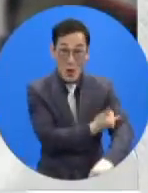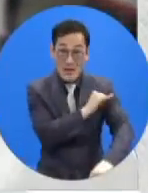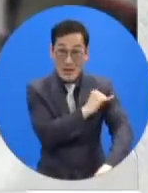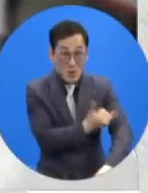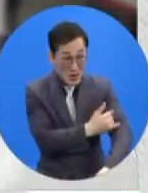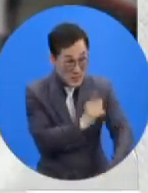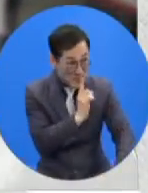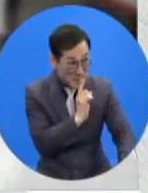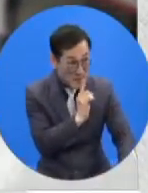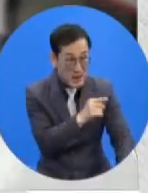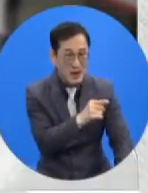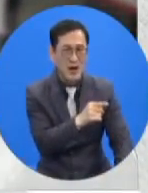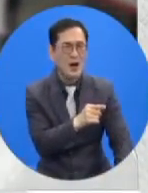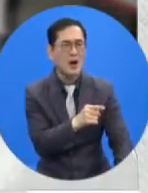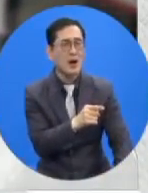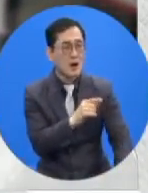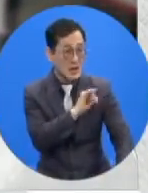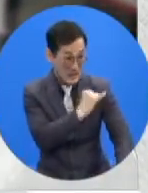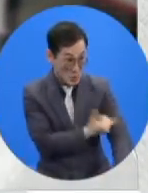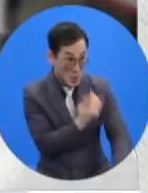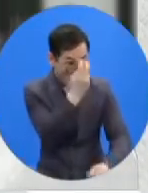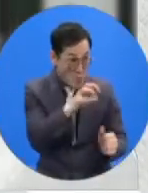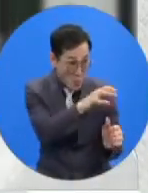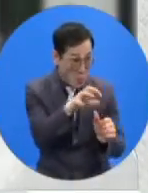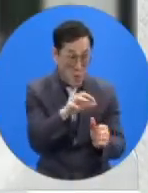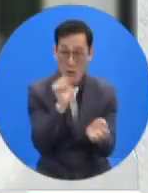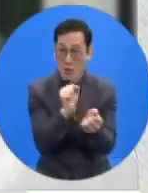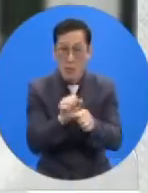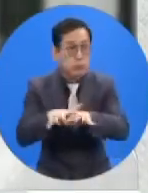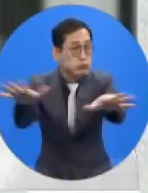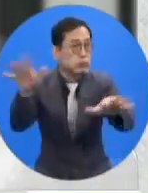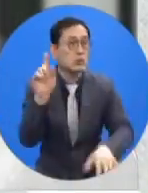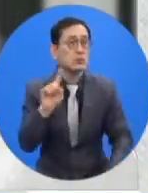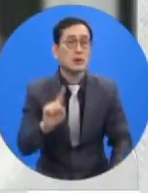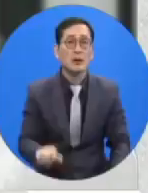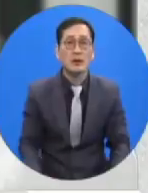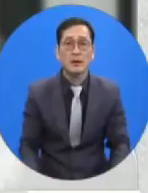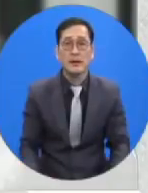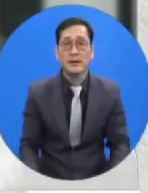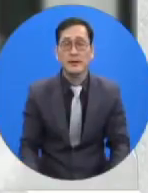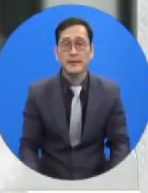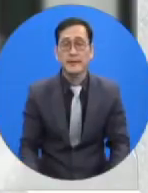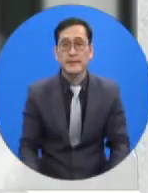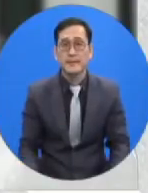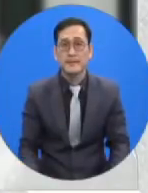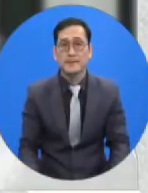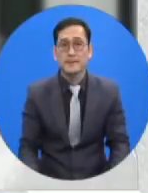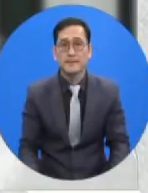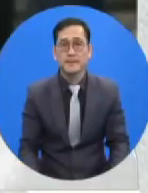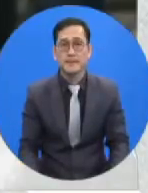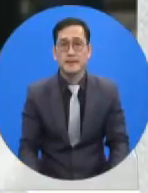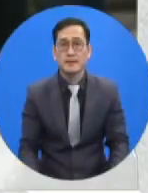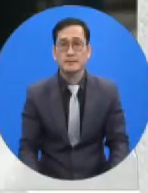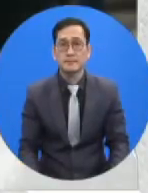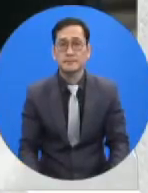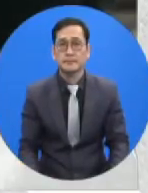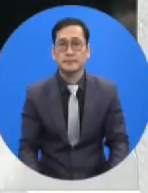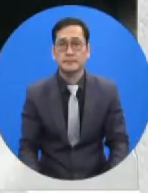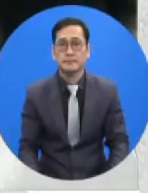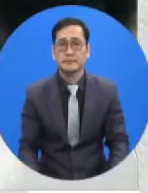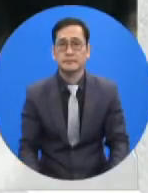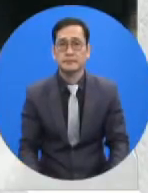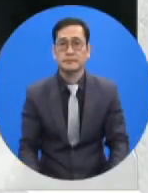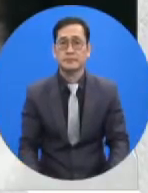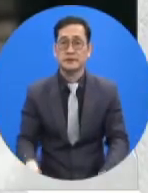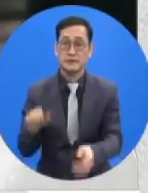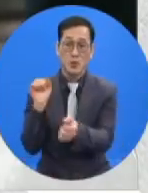너무 엄중합니다. 그리고 이것이 인권이 문제가 된다면 인권 문제 못지않게 지금 우리가 다들 용인하고 있는 게 있어요.